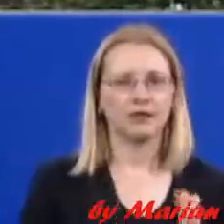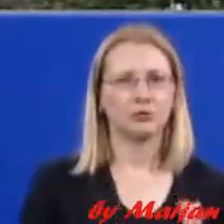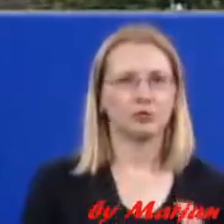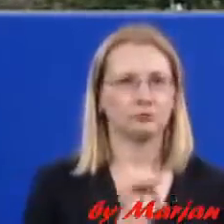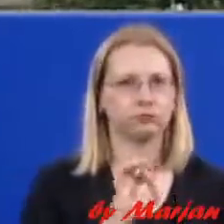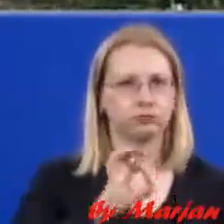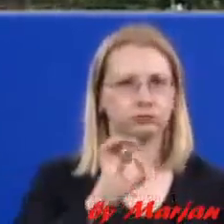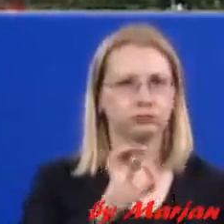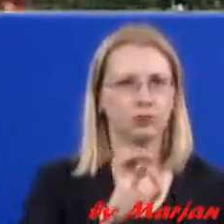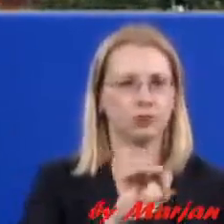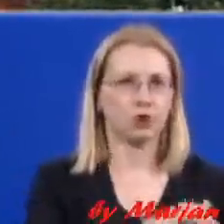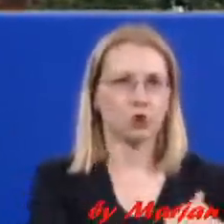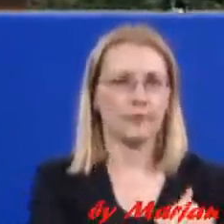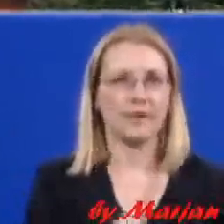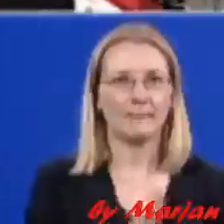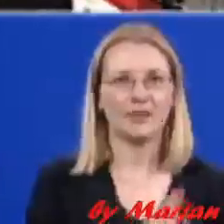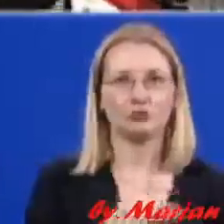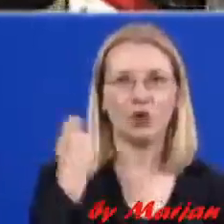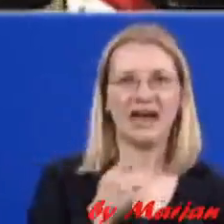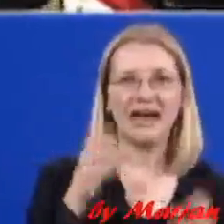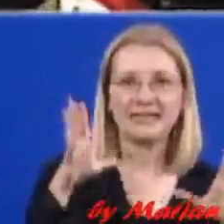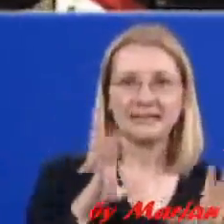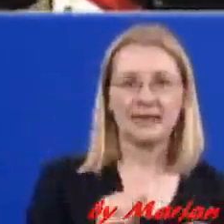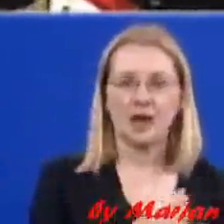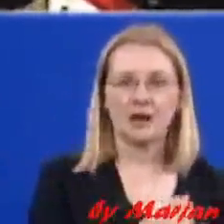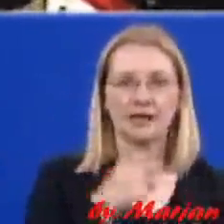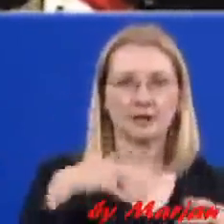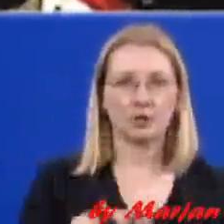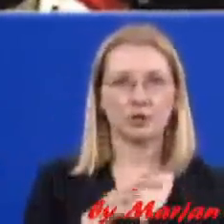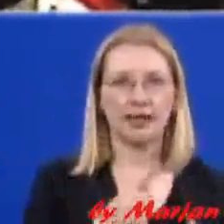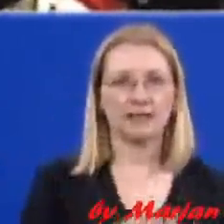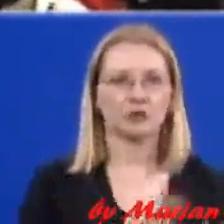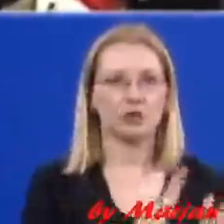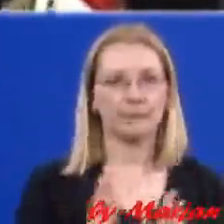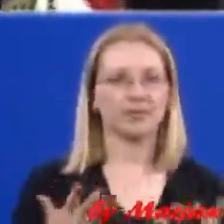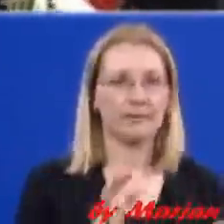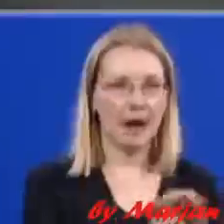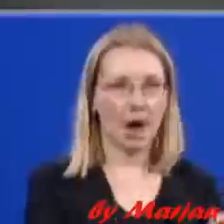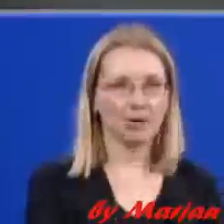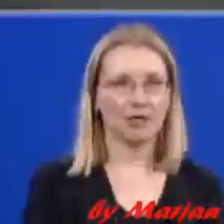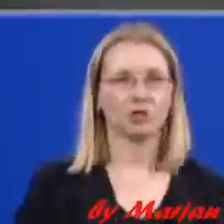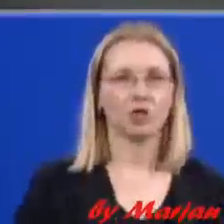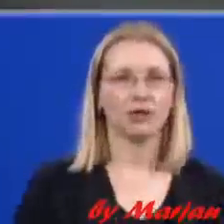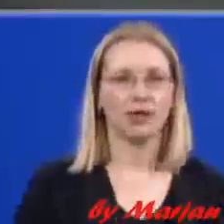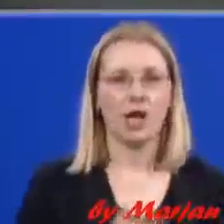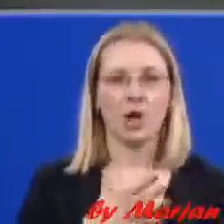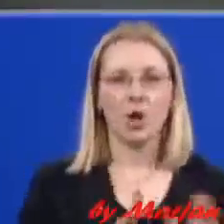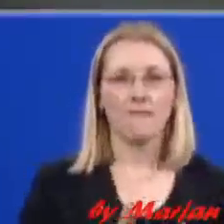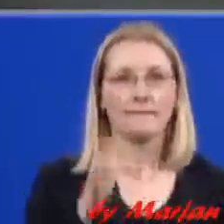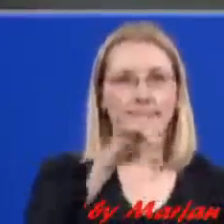stupnjeva među gasiteljima, hrabrim ljudima iz raznih postrojbi ipak nema ozlijeđenih. Požarište